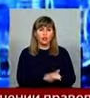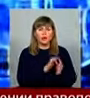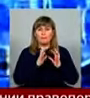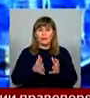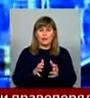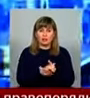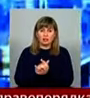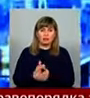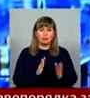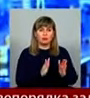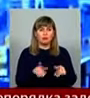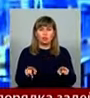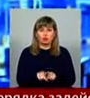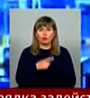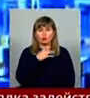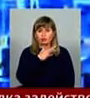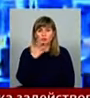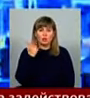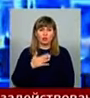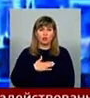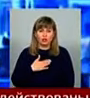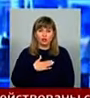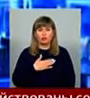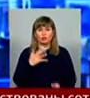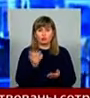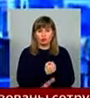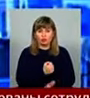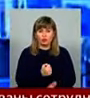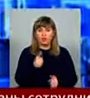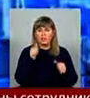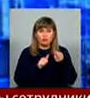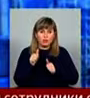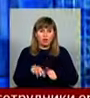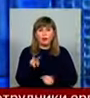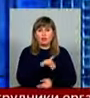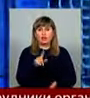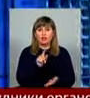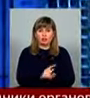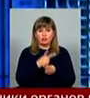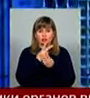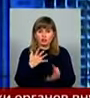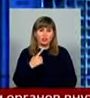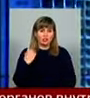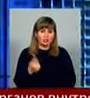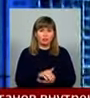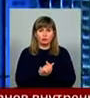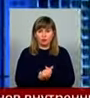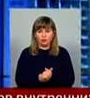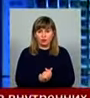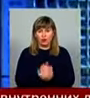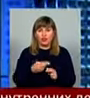стабильности. Именно в такое трудное время, когда на нашу долю выпало испытание, мы должны проявить единство и сплоченность. Это